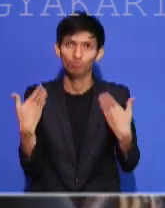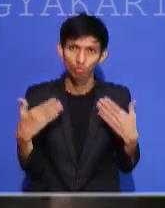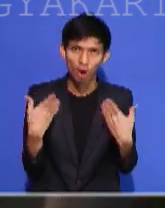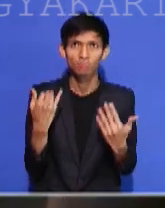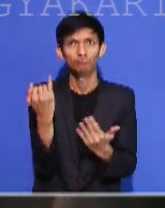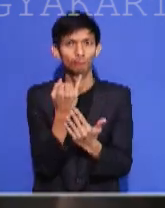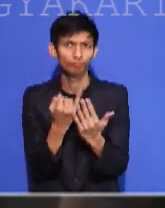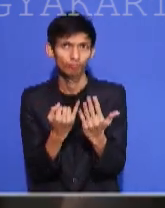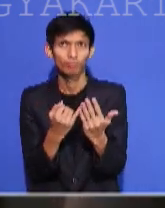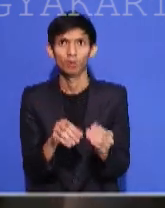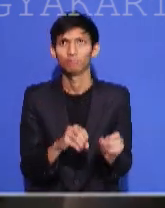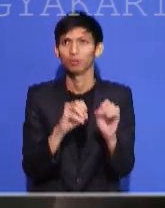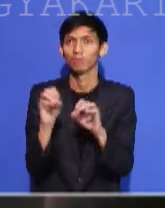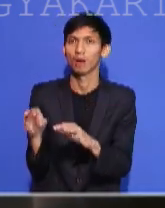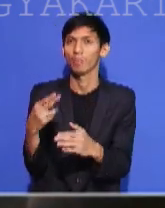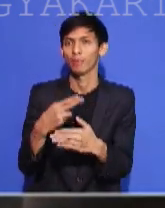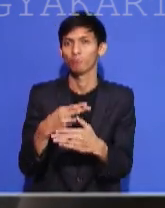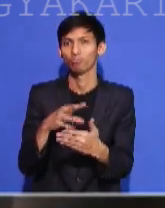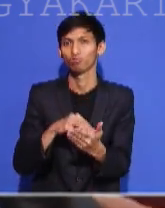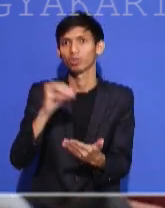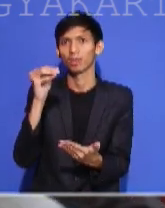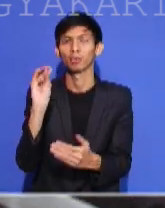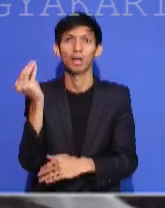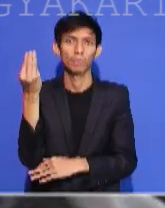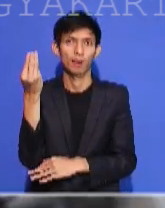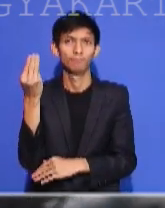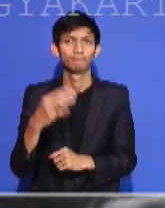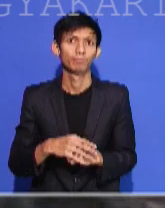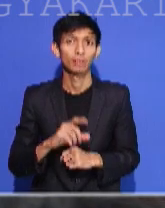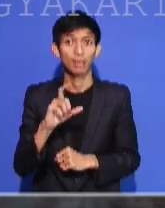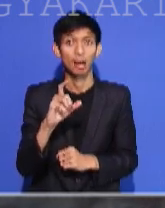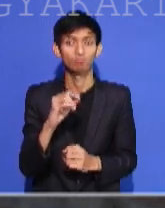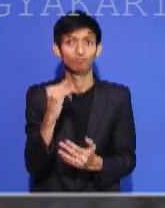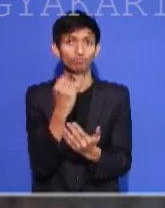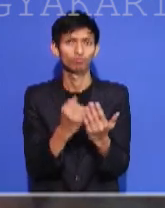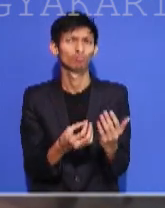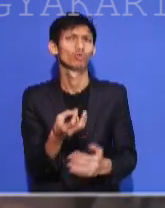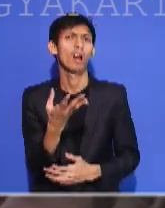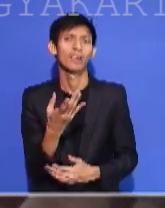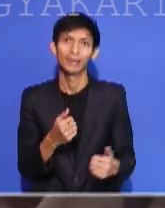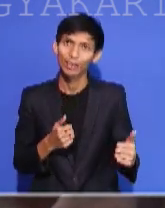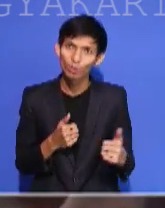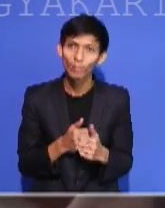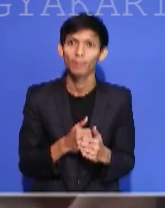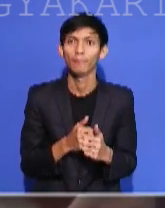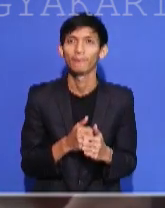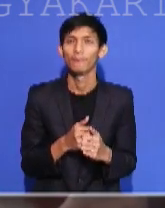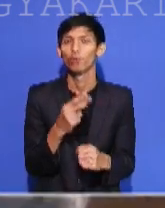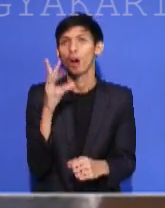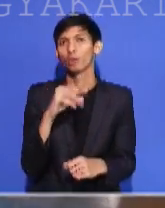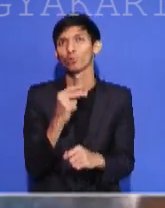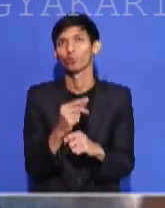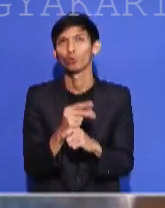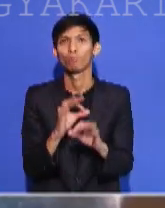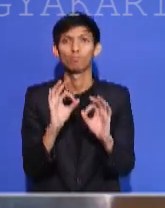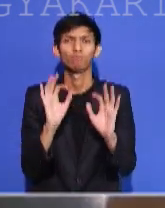kemudian hijrah ke TVRI Pusat Jakarta. Dengan metode menggambar yang mudah diikuti dan menyenangkan, sehingga dikenang sebagai guru dengan jutaan murid